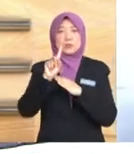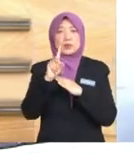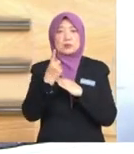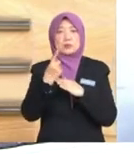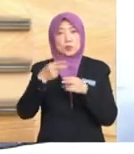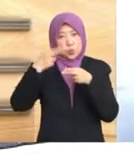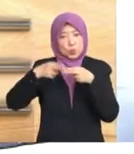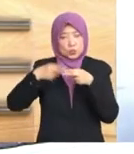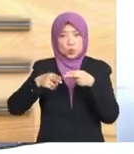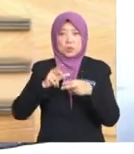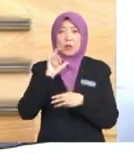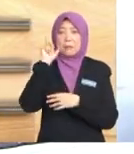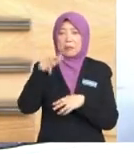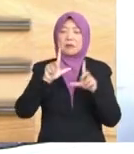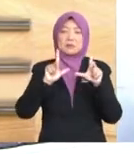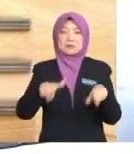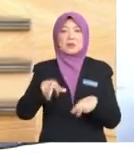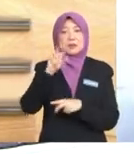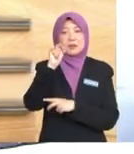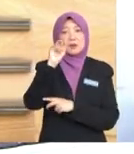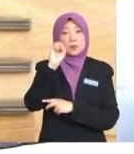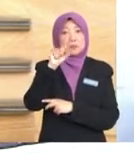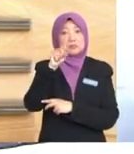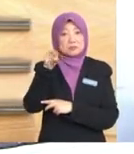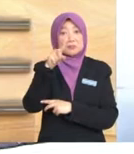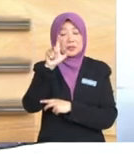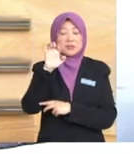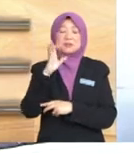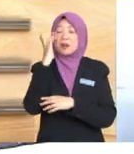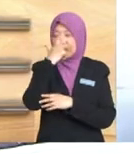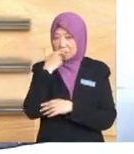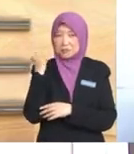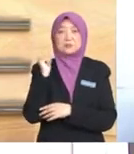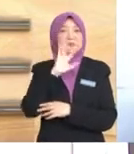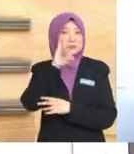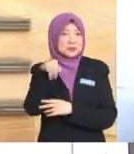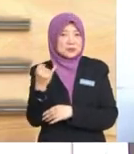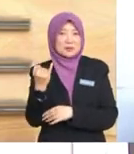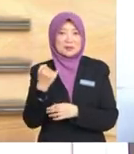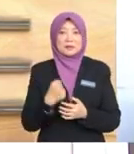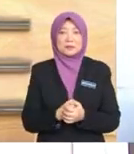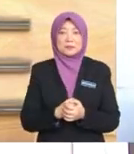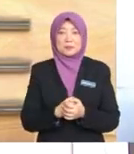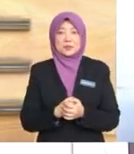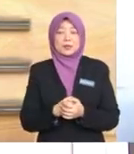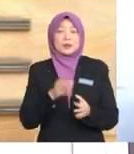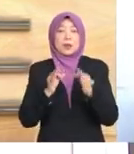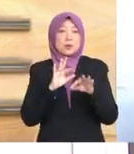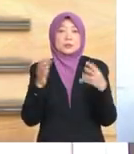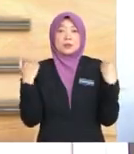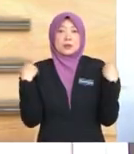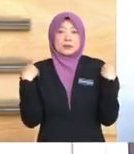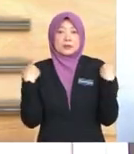Tak perlu letak nozzle. Dia pun jadi juga dengan cantik. Tak semestinya ada nozzle tak boleh buat